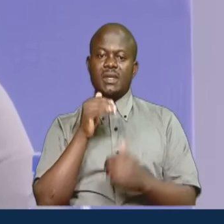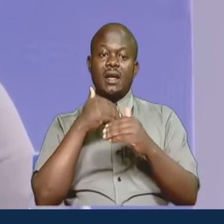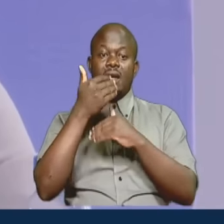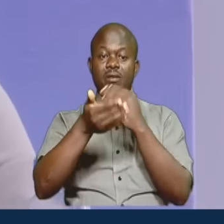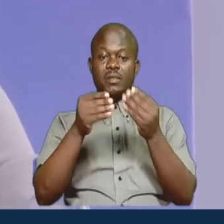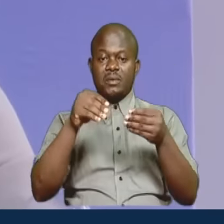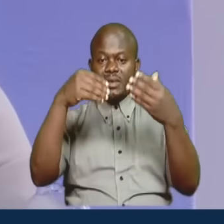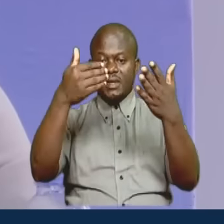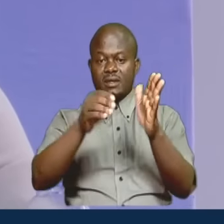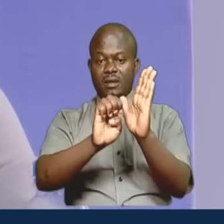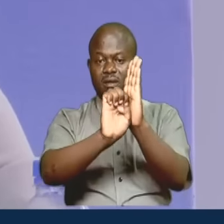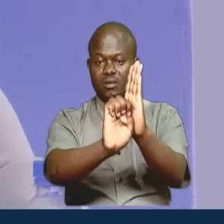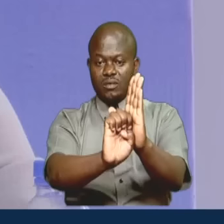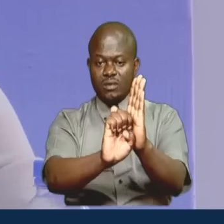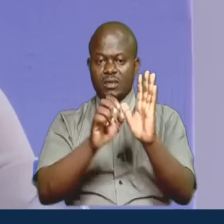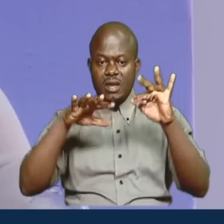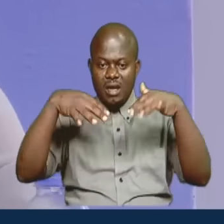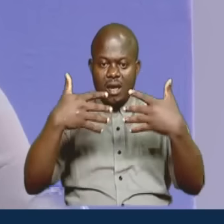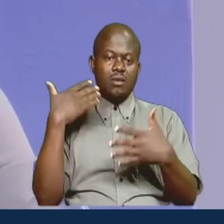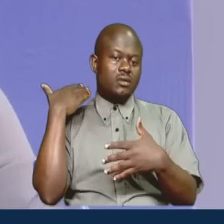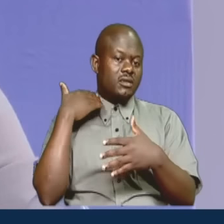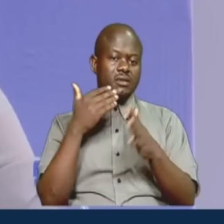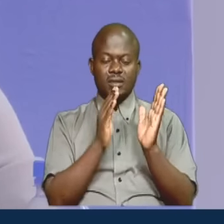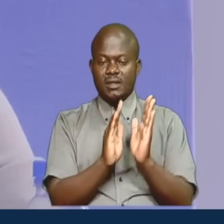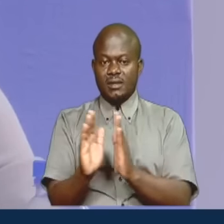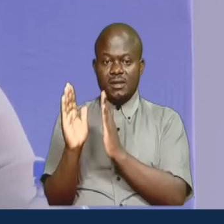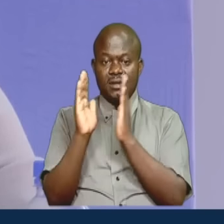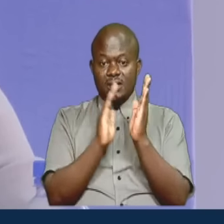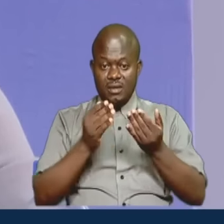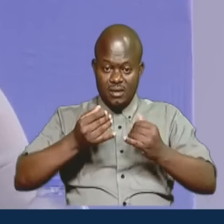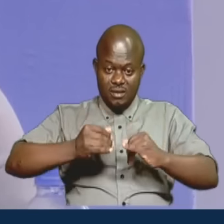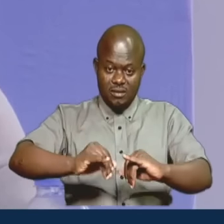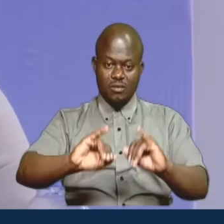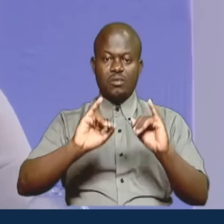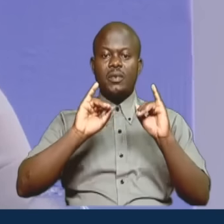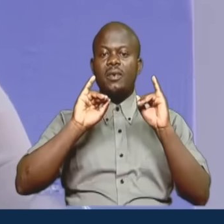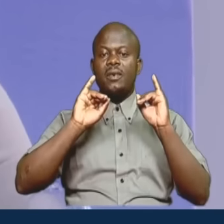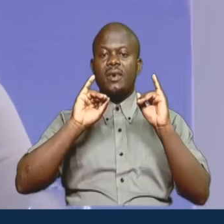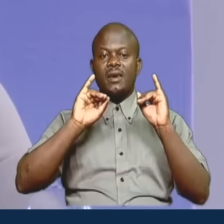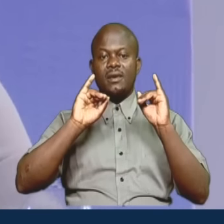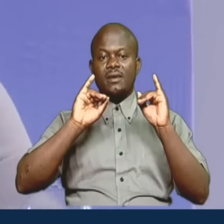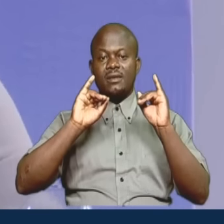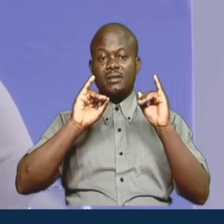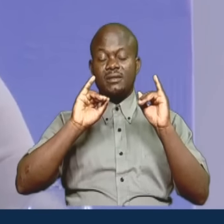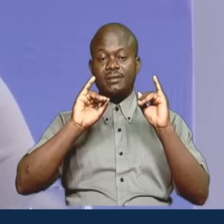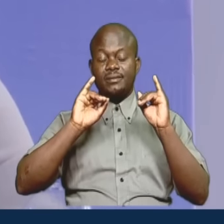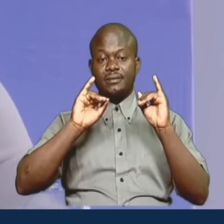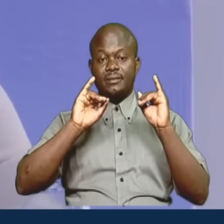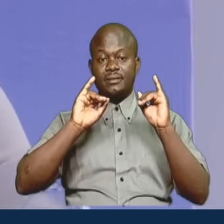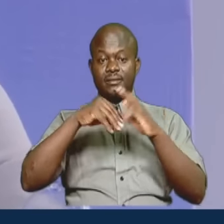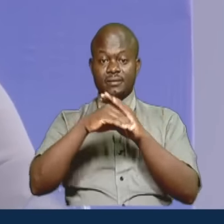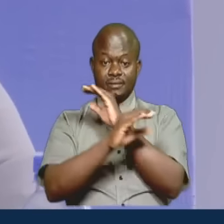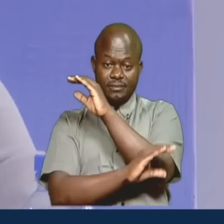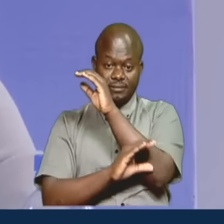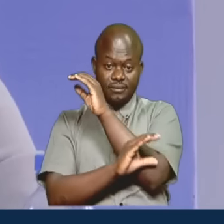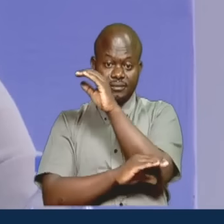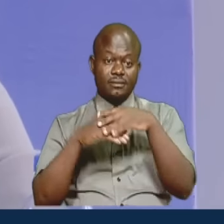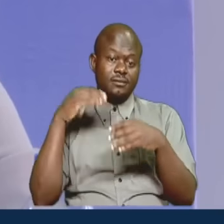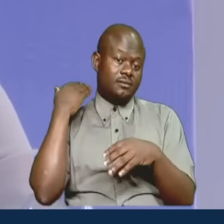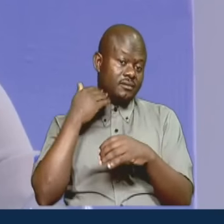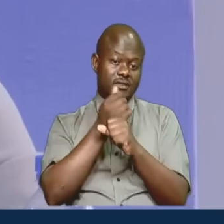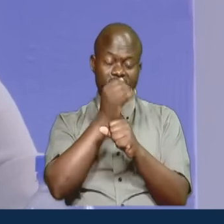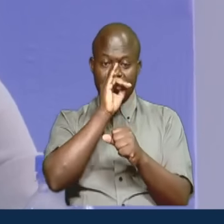bigatanga urugero uburyo Jenoside yateguwe igashyirwa mu bikorwa muri iki gihugu. Jenoside